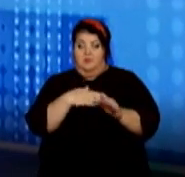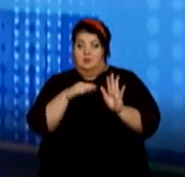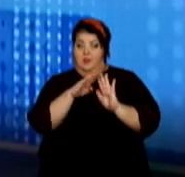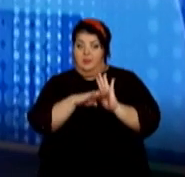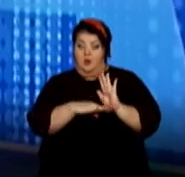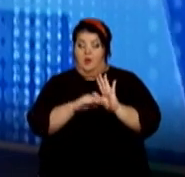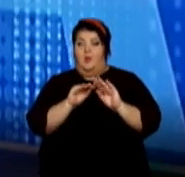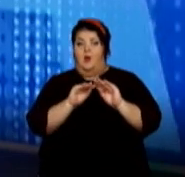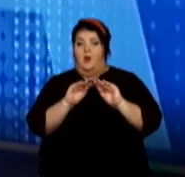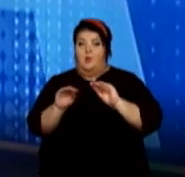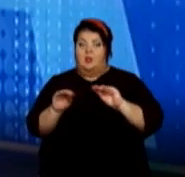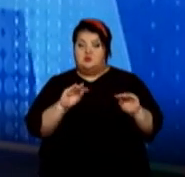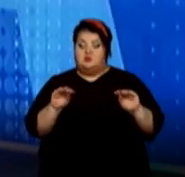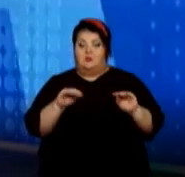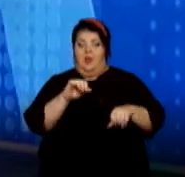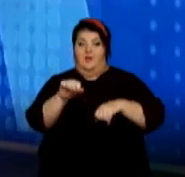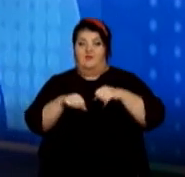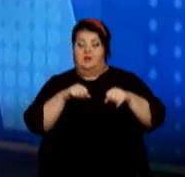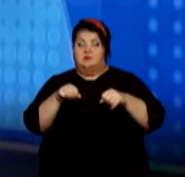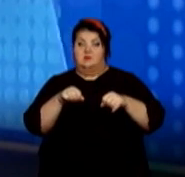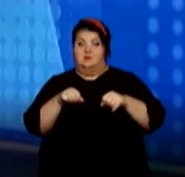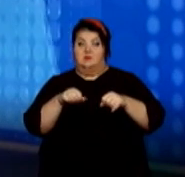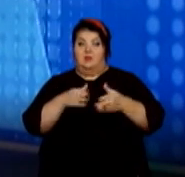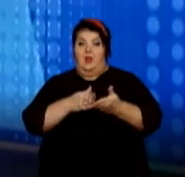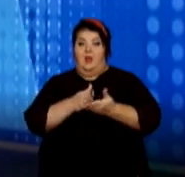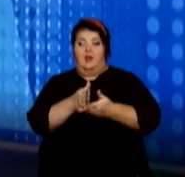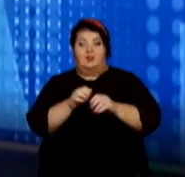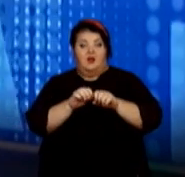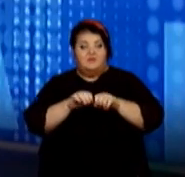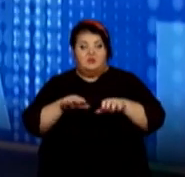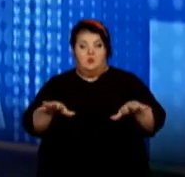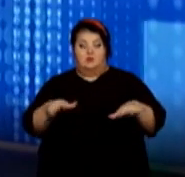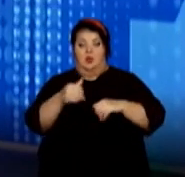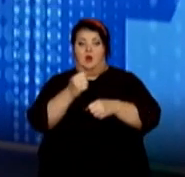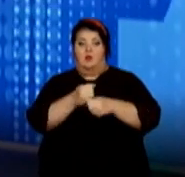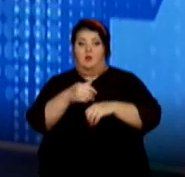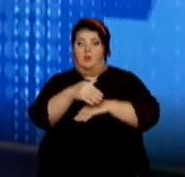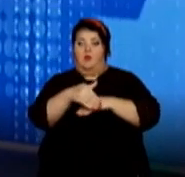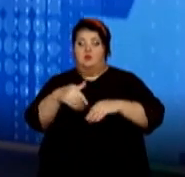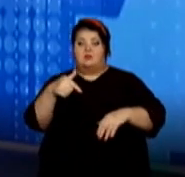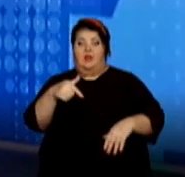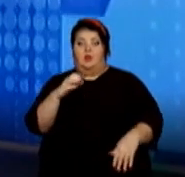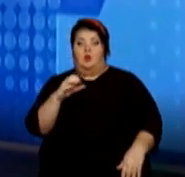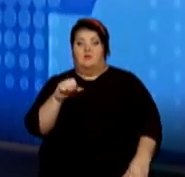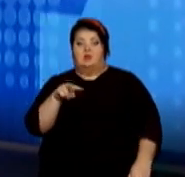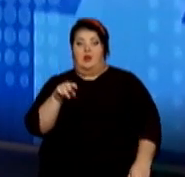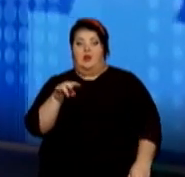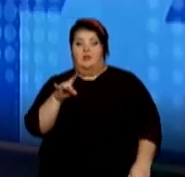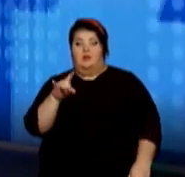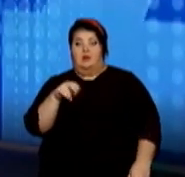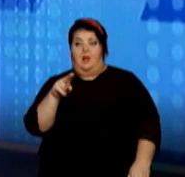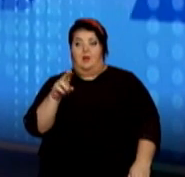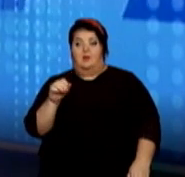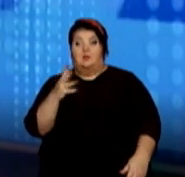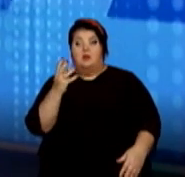таки, облаштування велосипедною інфраструктурою, зокрема, це роботи по вулиці Героїв Сталінграда, але на сьогодні ми ще не